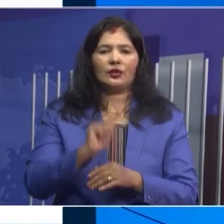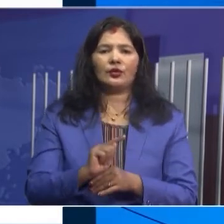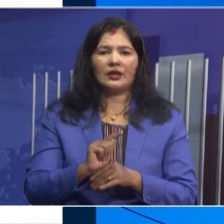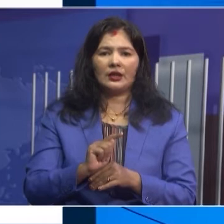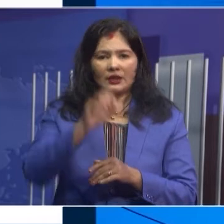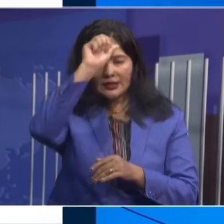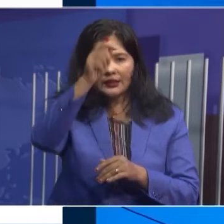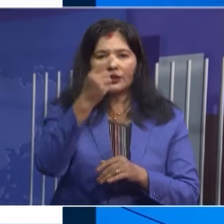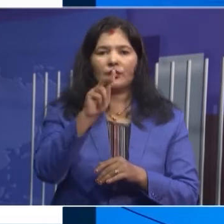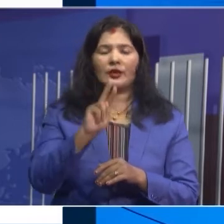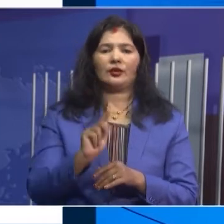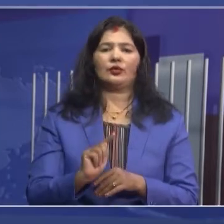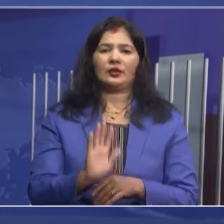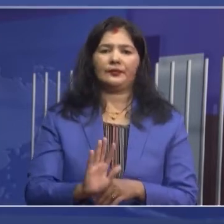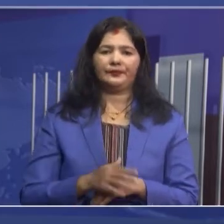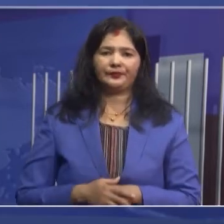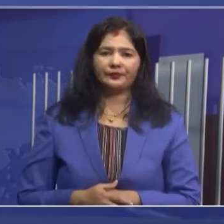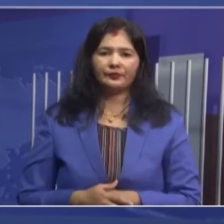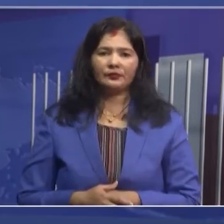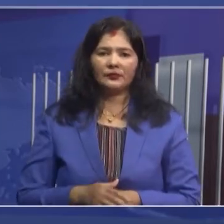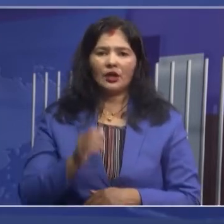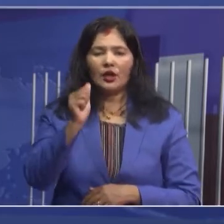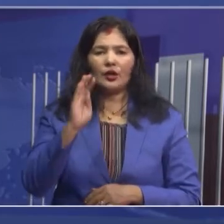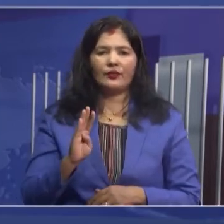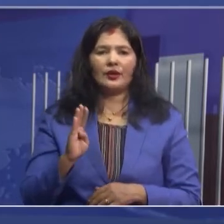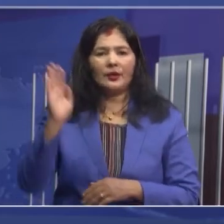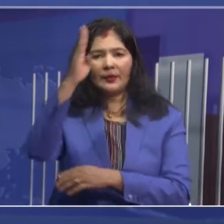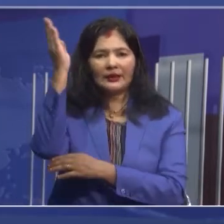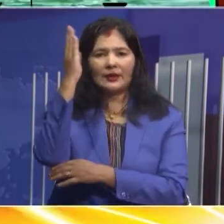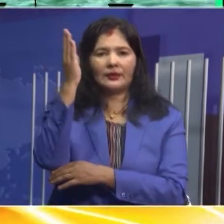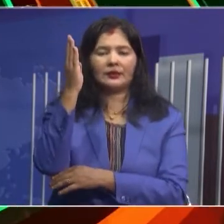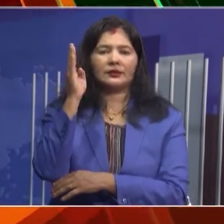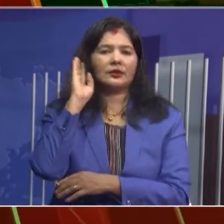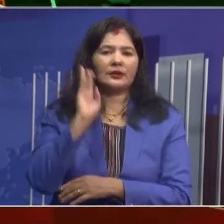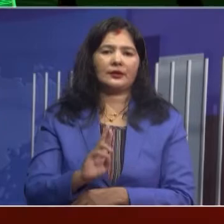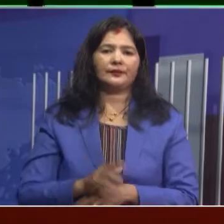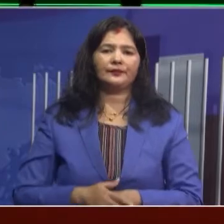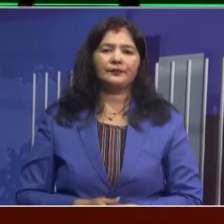चन्दले जानकारी दिनुभयो। अब मौसम।